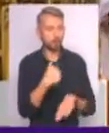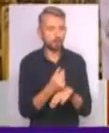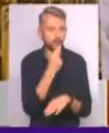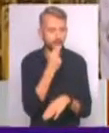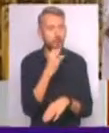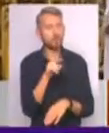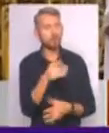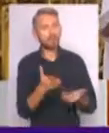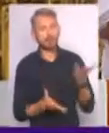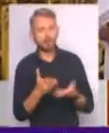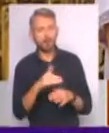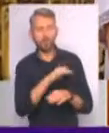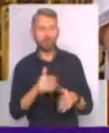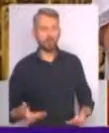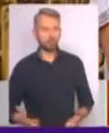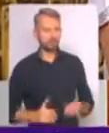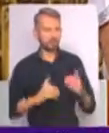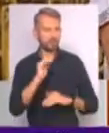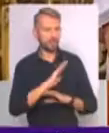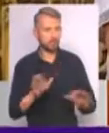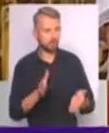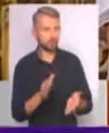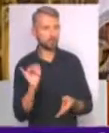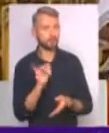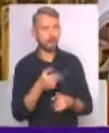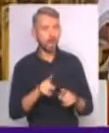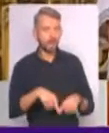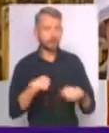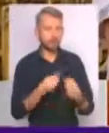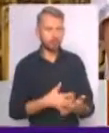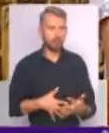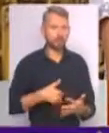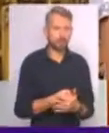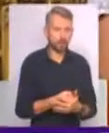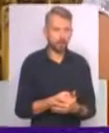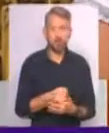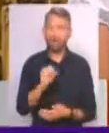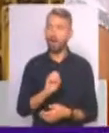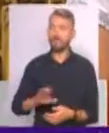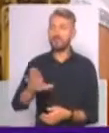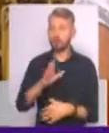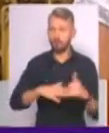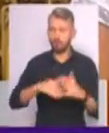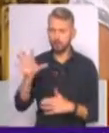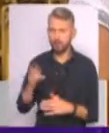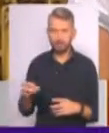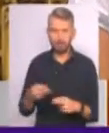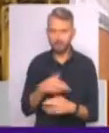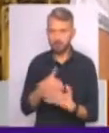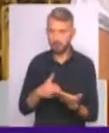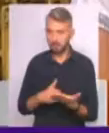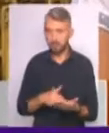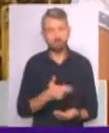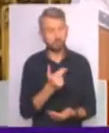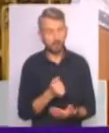із-за того, що, в общем-то, уровень житті невисокий. І це дає насищення. А в Європі практично все без хліба. Так,